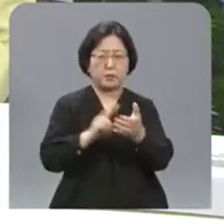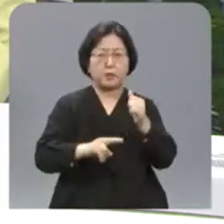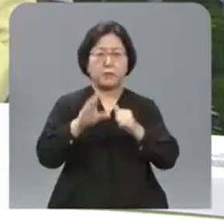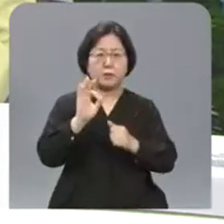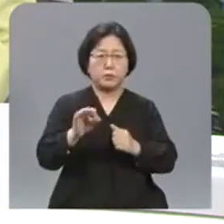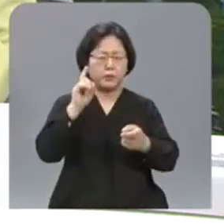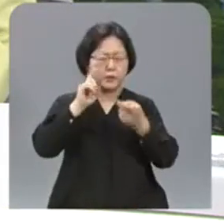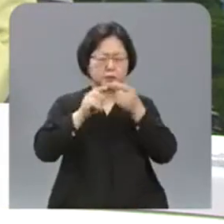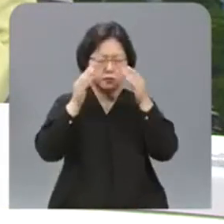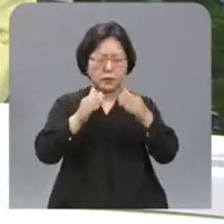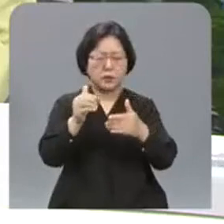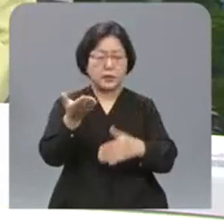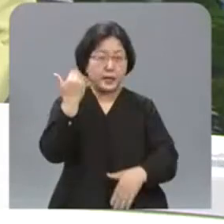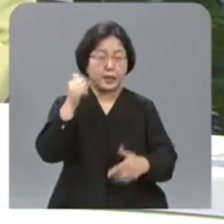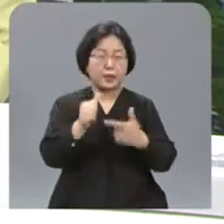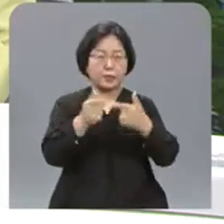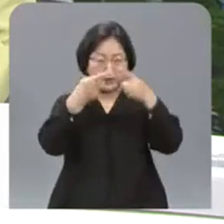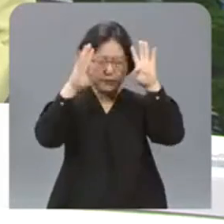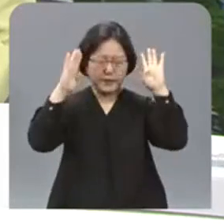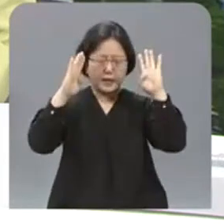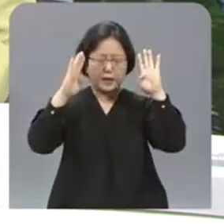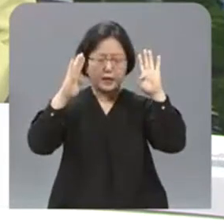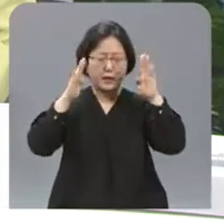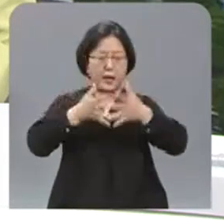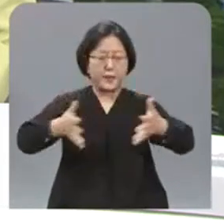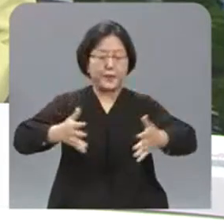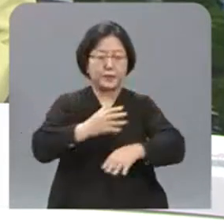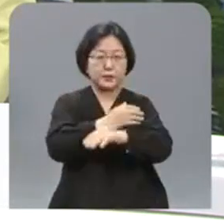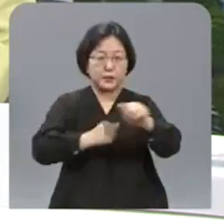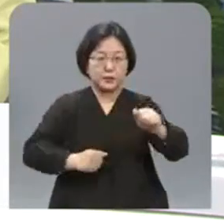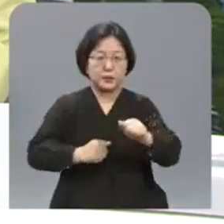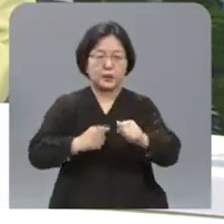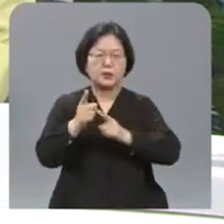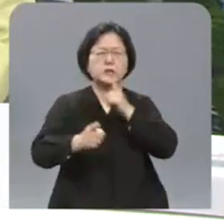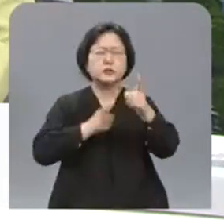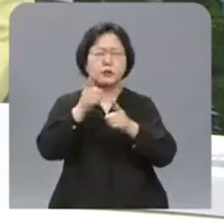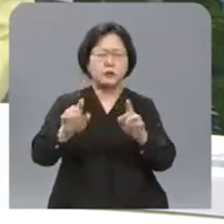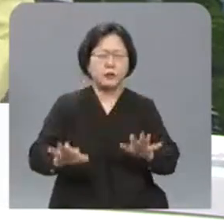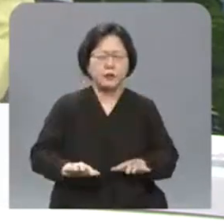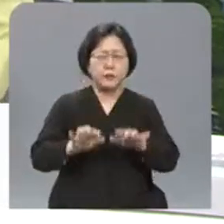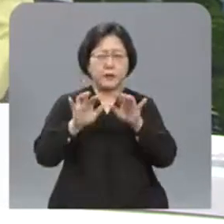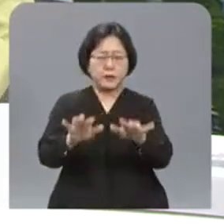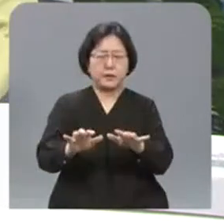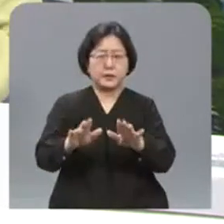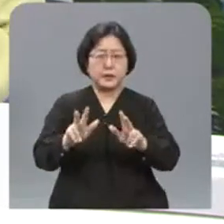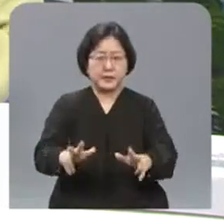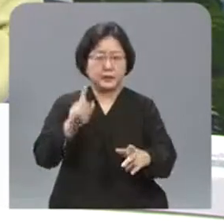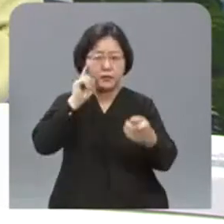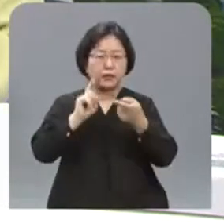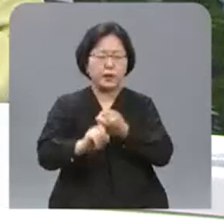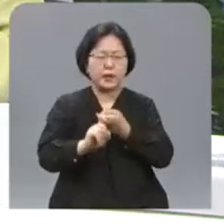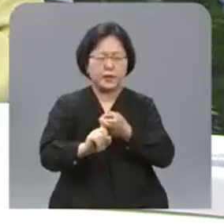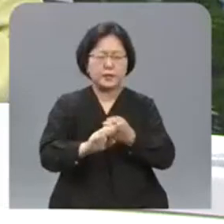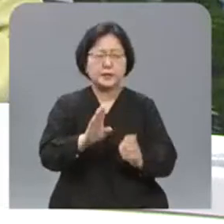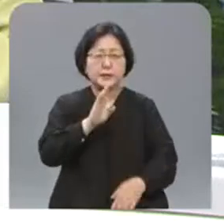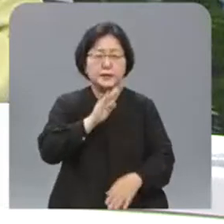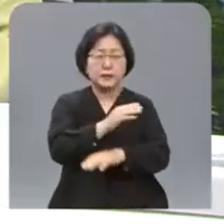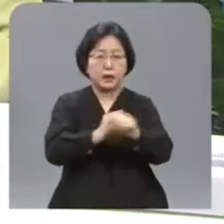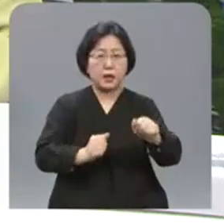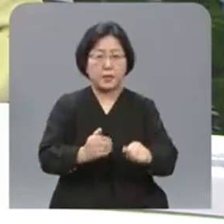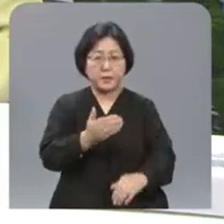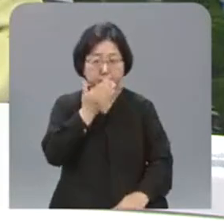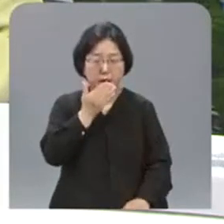주목을 받았던 옛 호남대 쌍촌 캠퍼스 아파트 청약에 신청자가 대거 몰렸습니다. 이제 관심은 실제 계약이